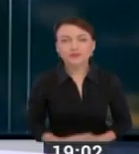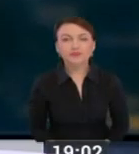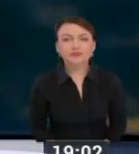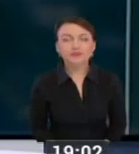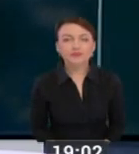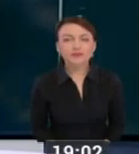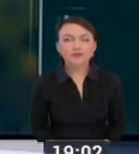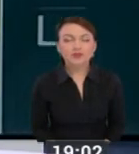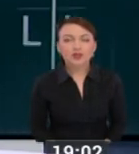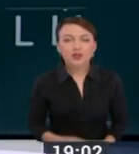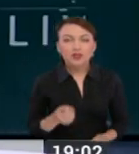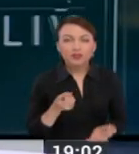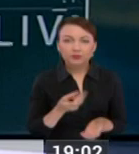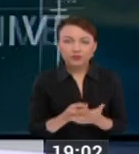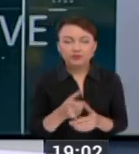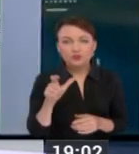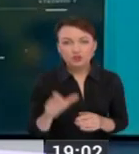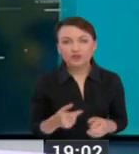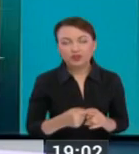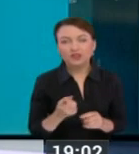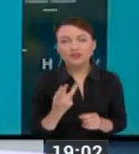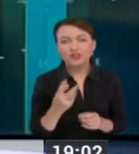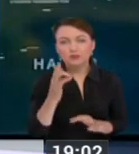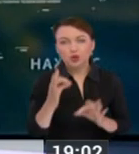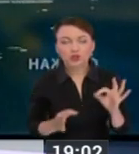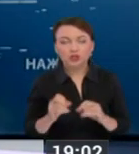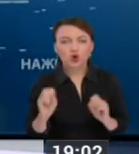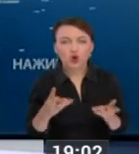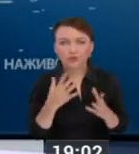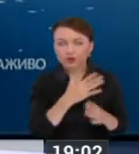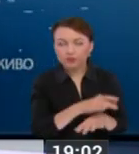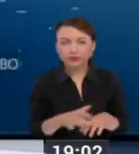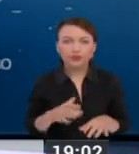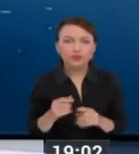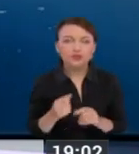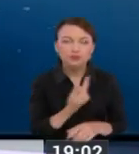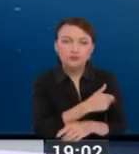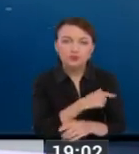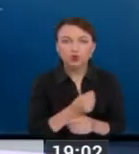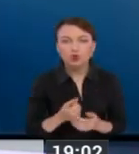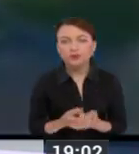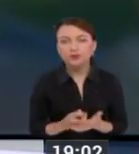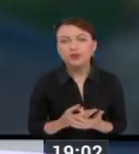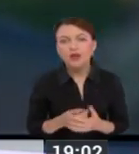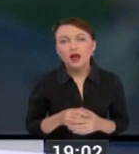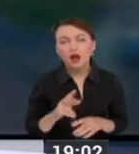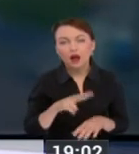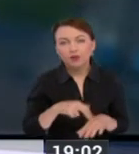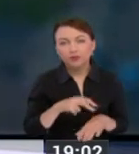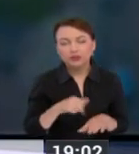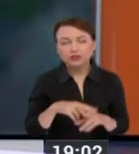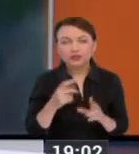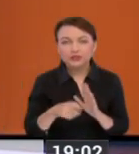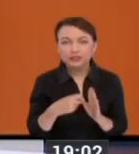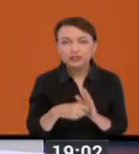Палія шпиталізували з 12% опіків до міської лікарні. А правоохоронні органи продовжують проводити слідчі дії для з'ясування